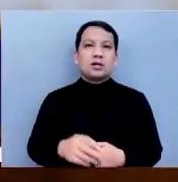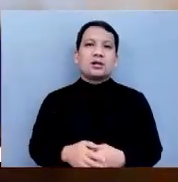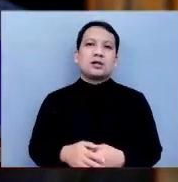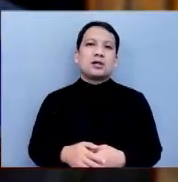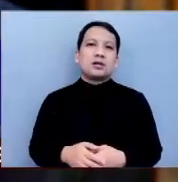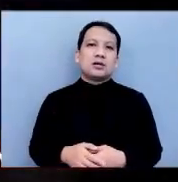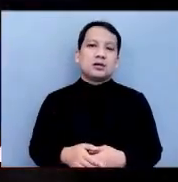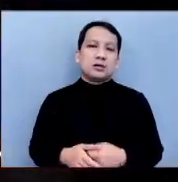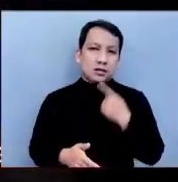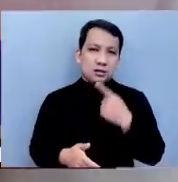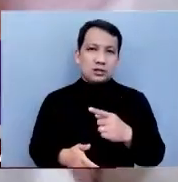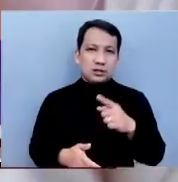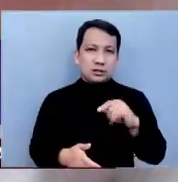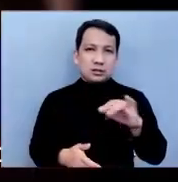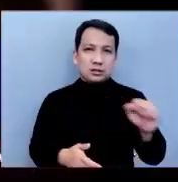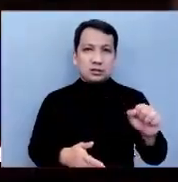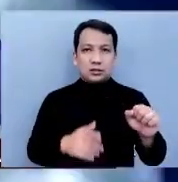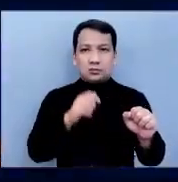at The Tale of Nocturne.